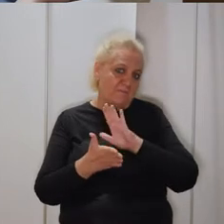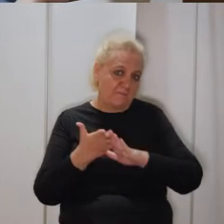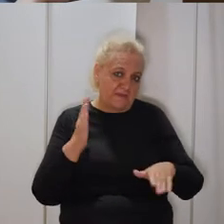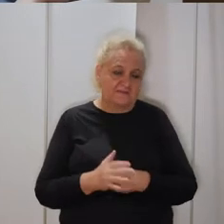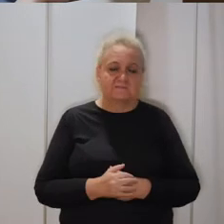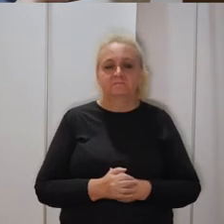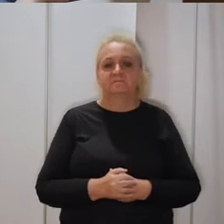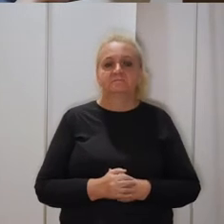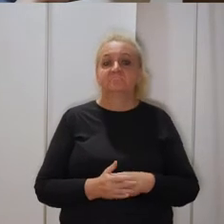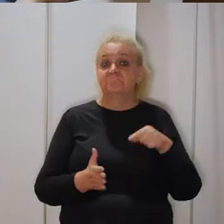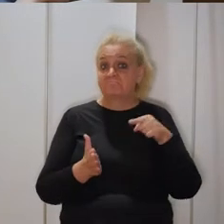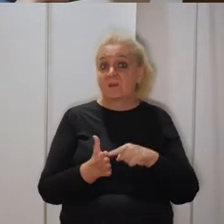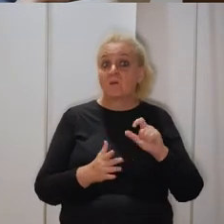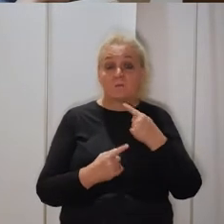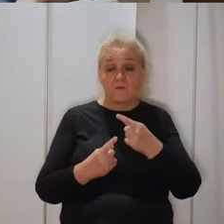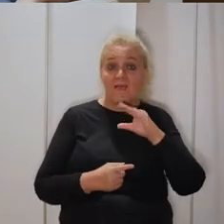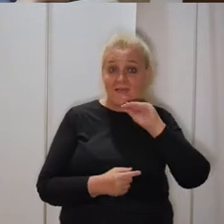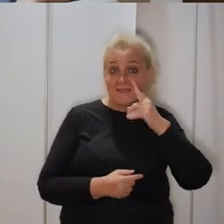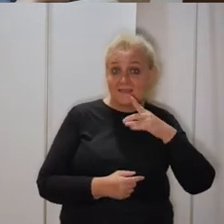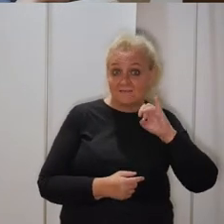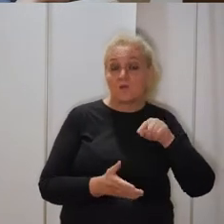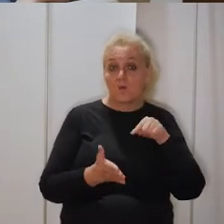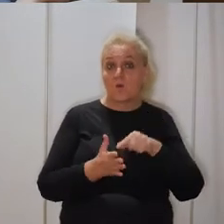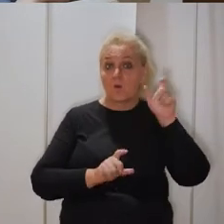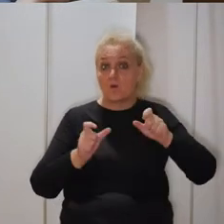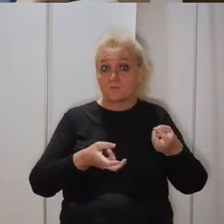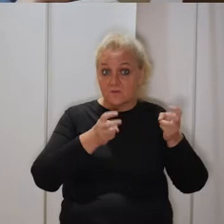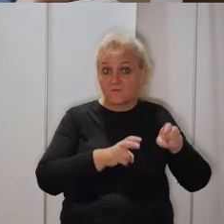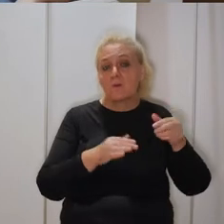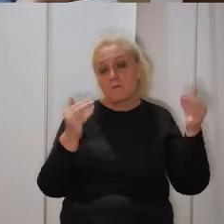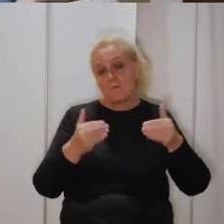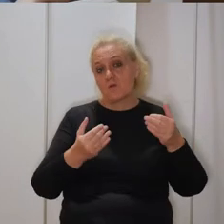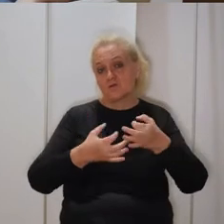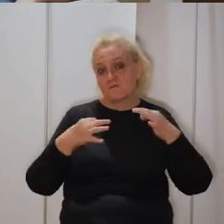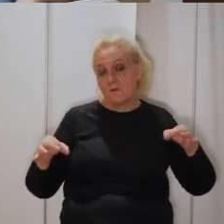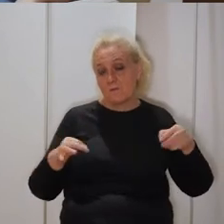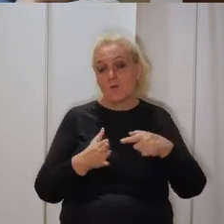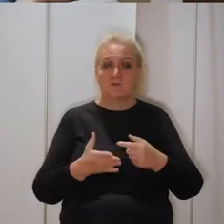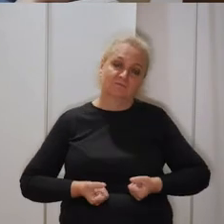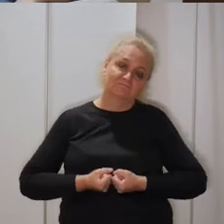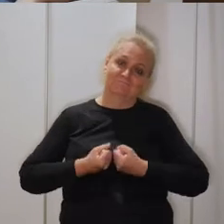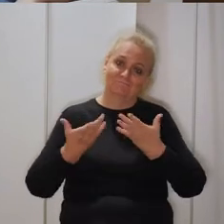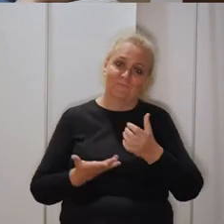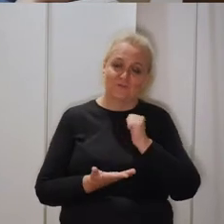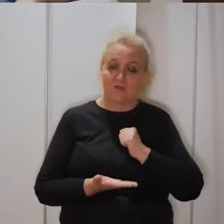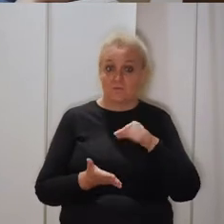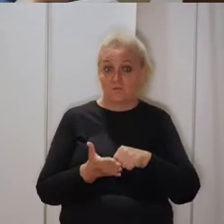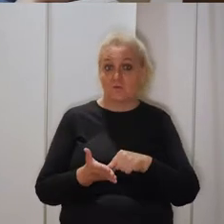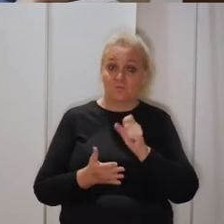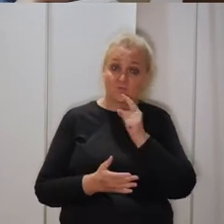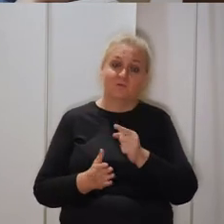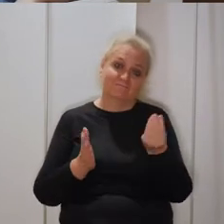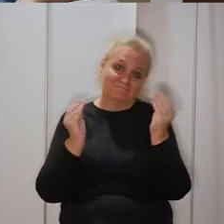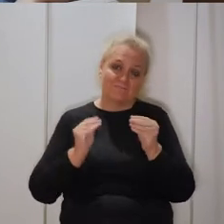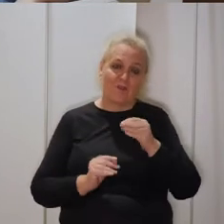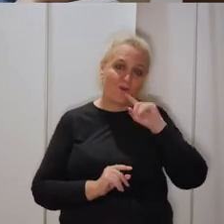I to, co powiedziała Edyta, właśnie osoby tworzące mogą swobodnie wyrazić się poprzez to, co się w tym komiksie